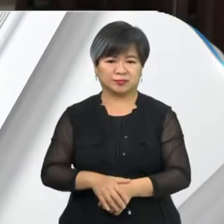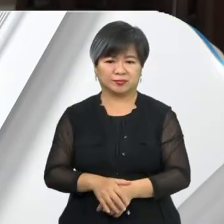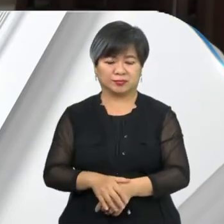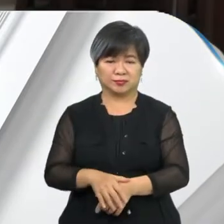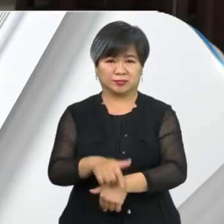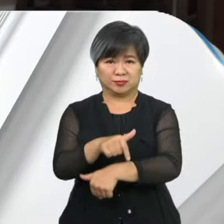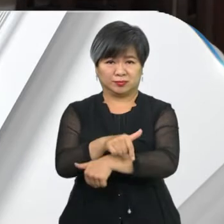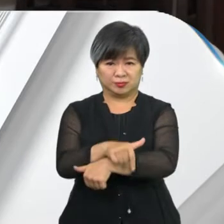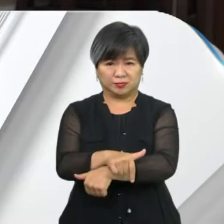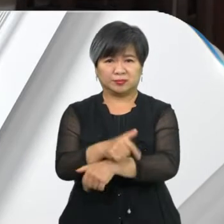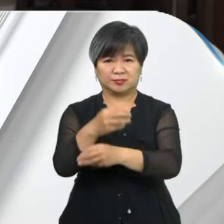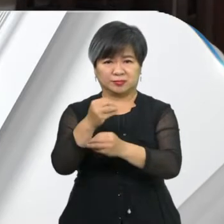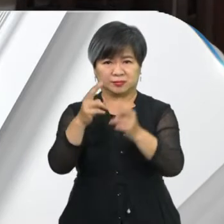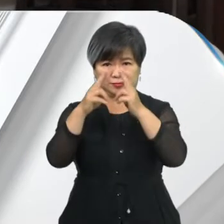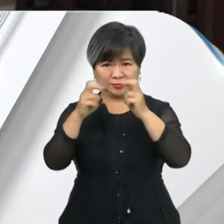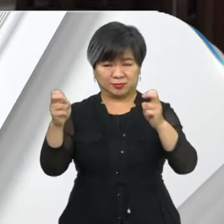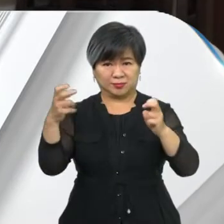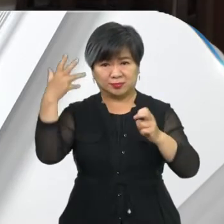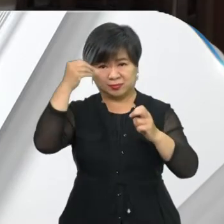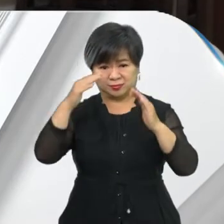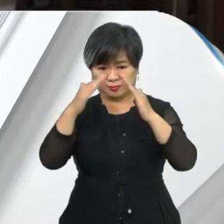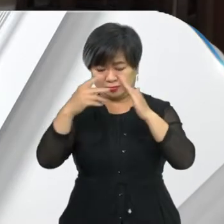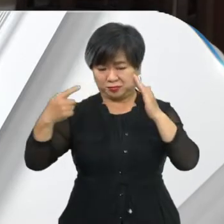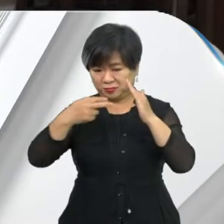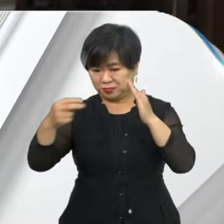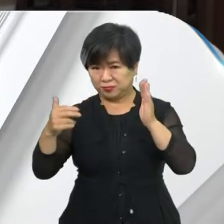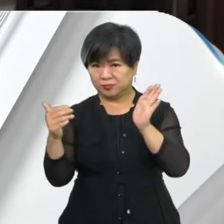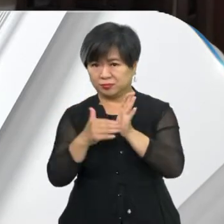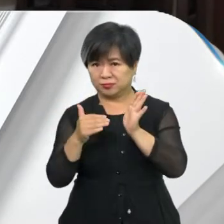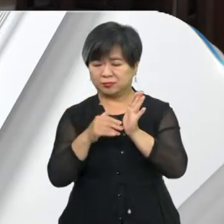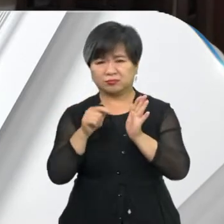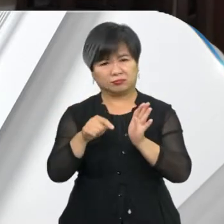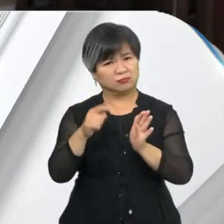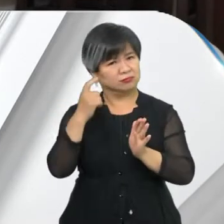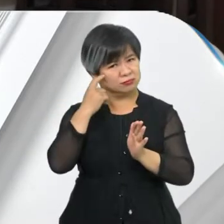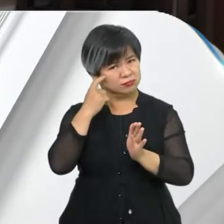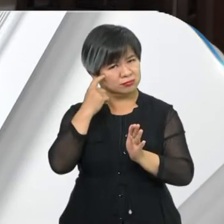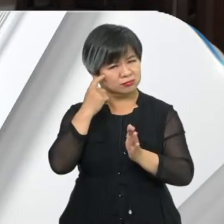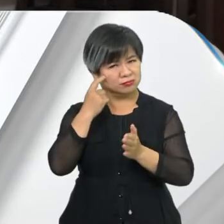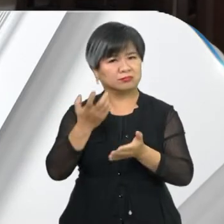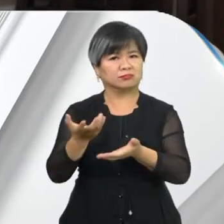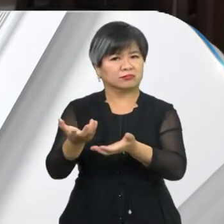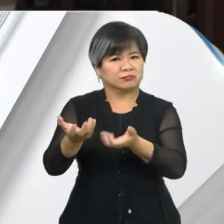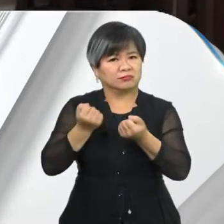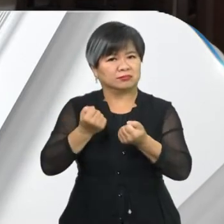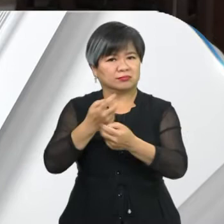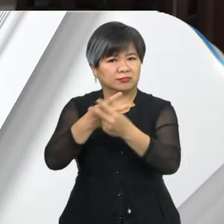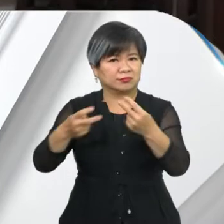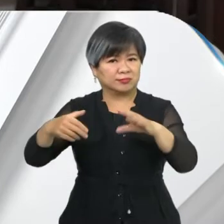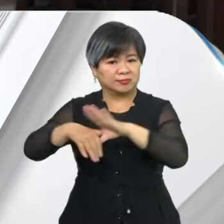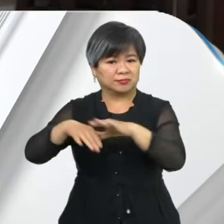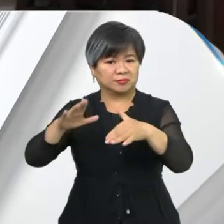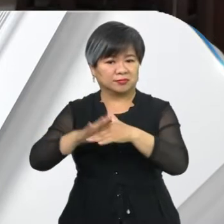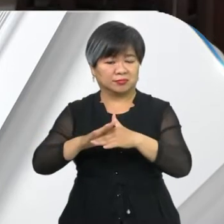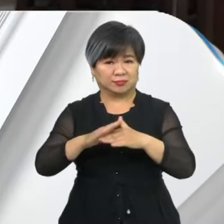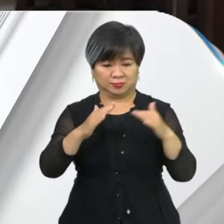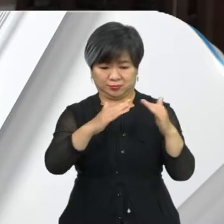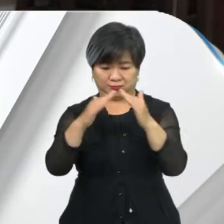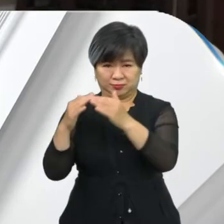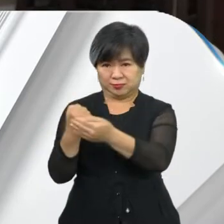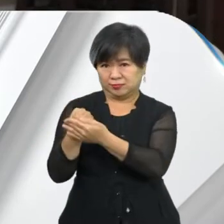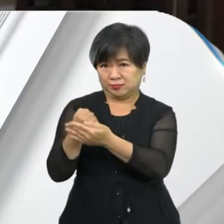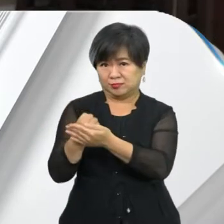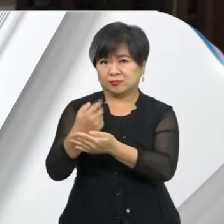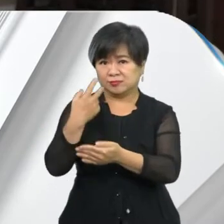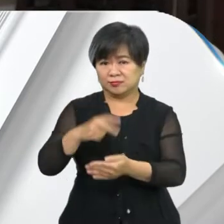堂啊，这个老屋整修之后，他们觉得不仅要认同这个客家文化的硬体设备以外，祖先